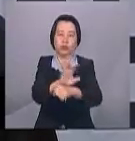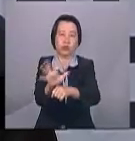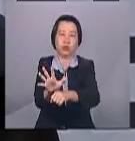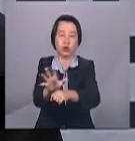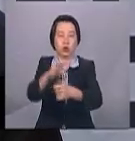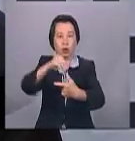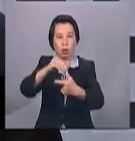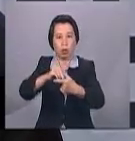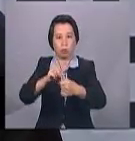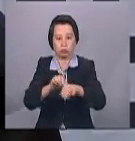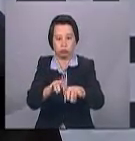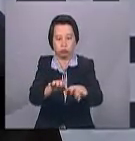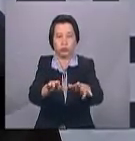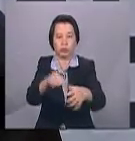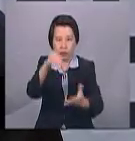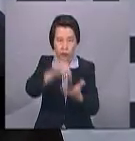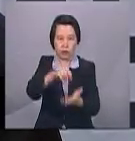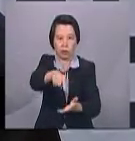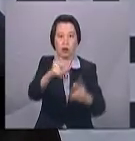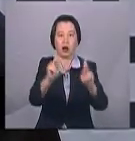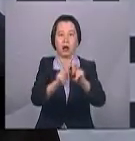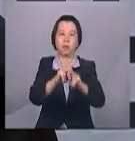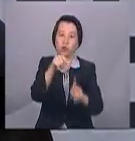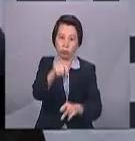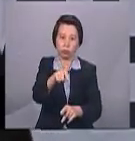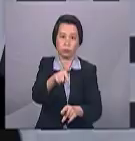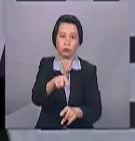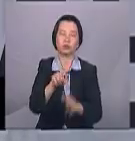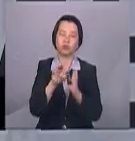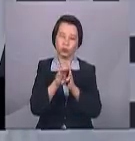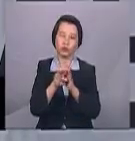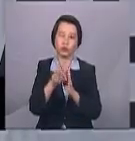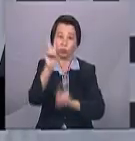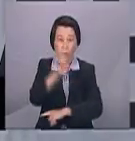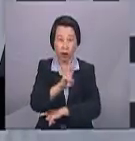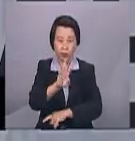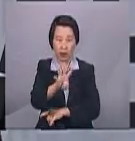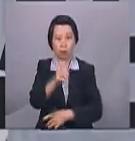ataupun jangkitan tersebut di kampung yang tersebut.